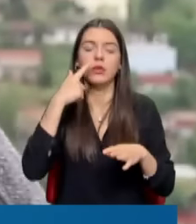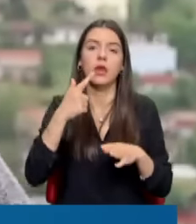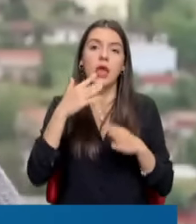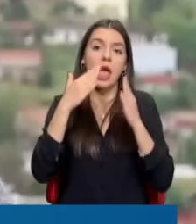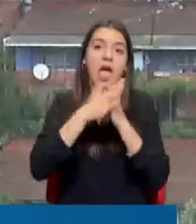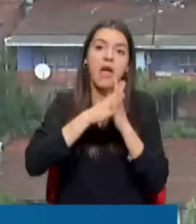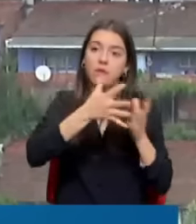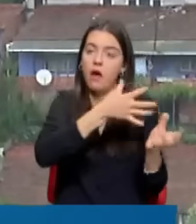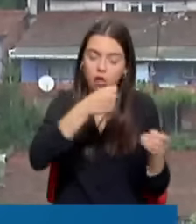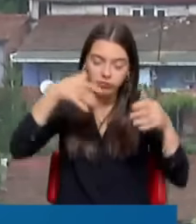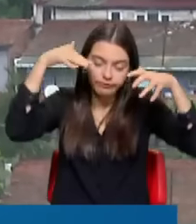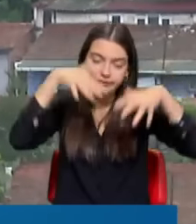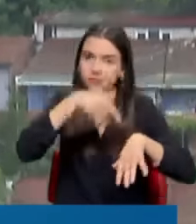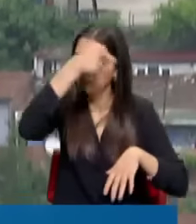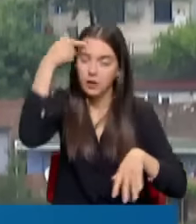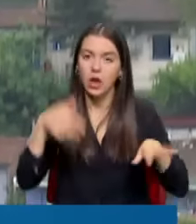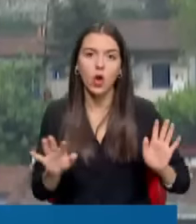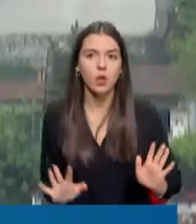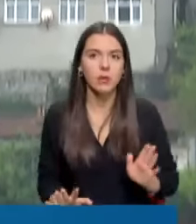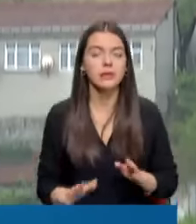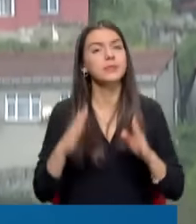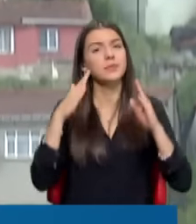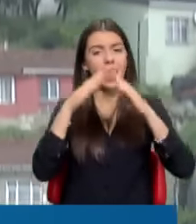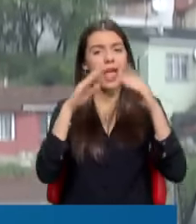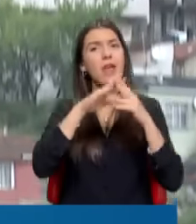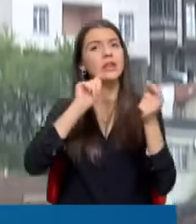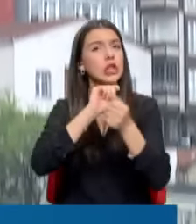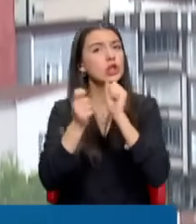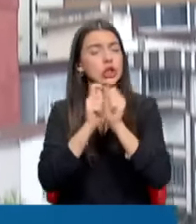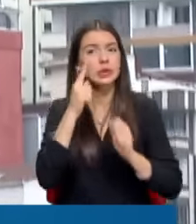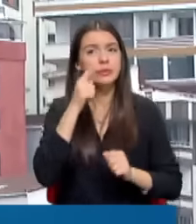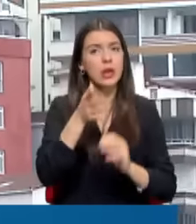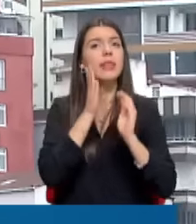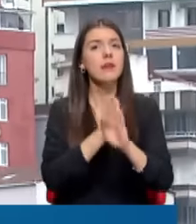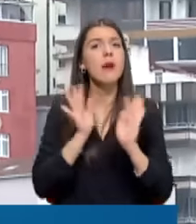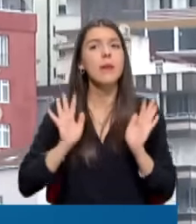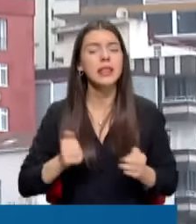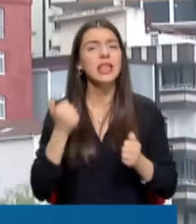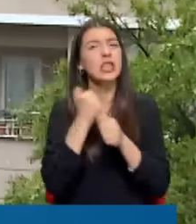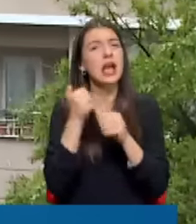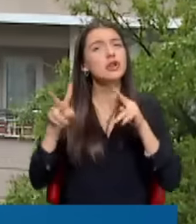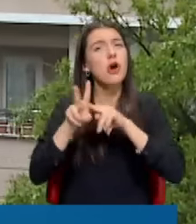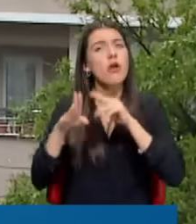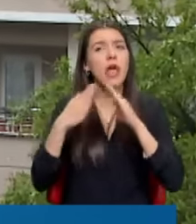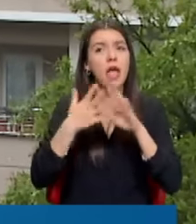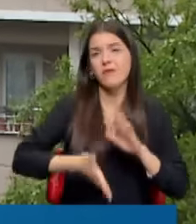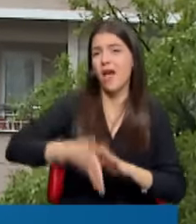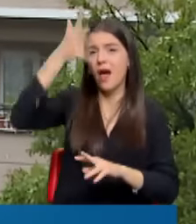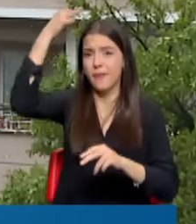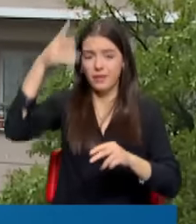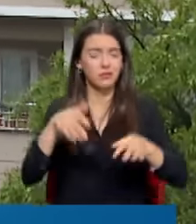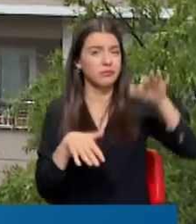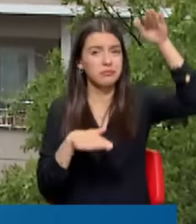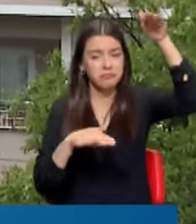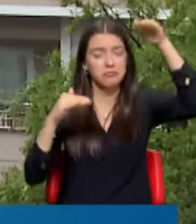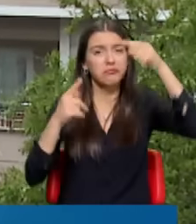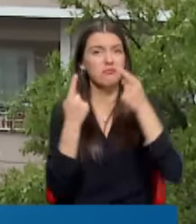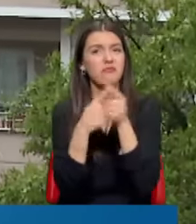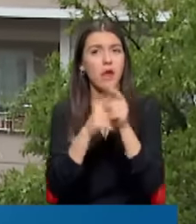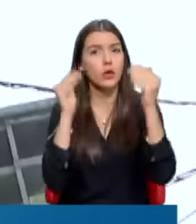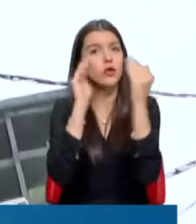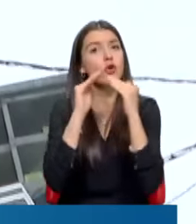evleri de alır götürür. Kentsel dönüşümün devam ettiği ama sürecin tıkandığı, gecekondularla yüksek katlı binaların birbirine